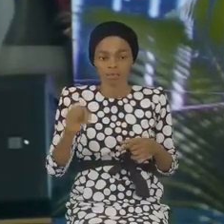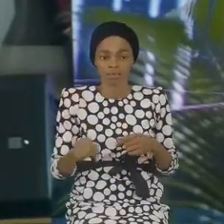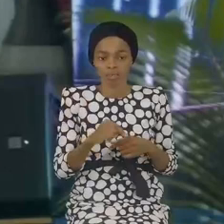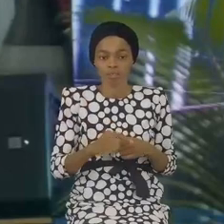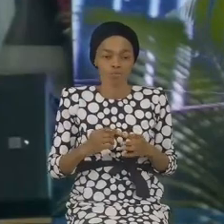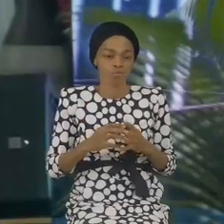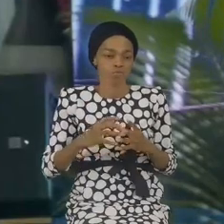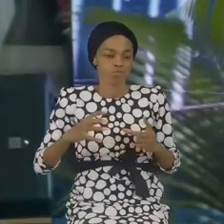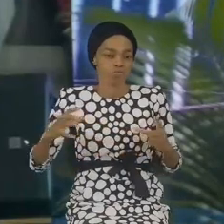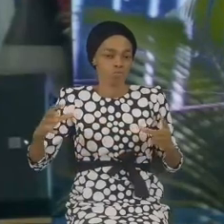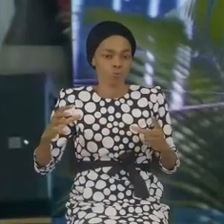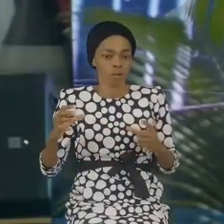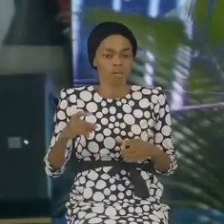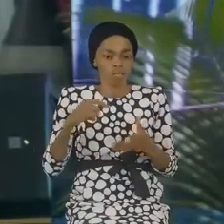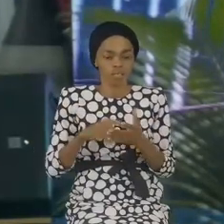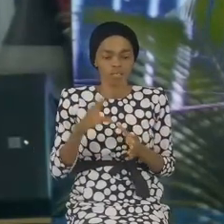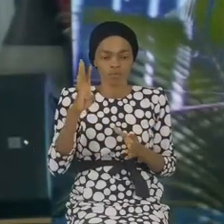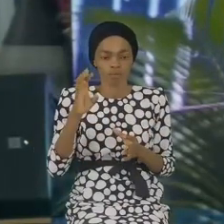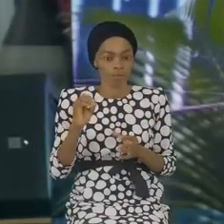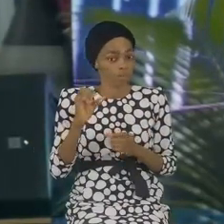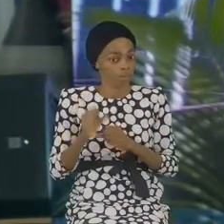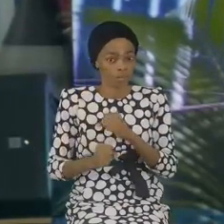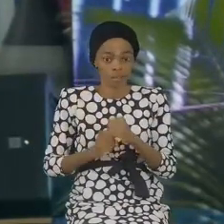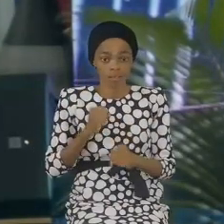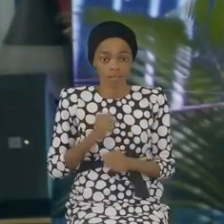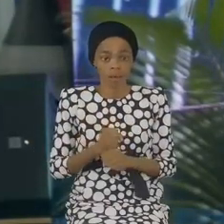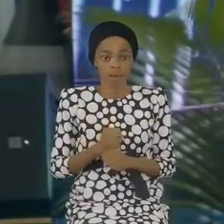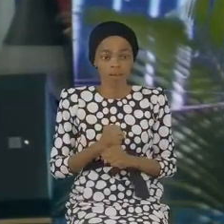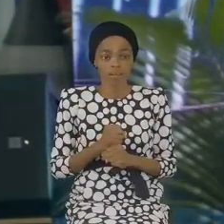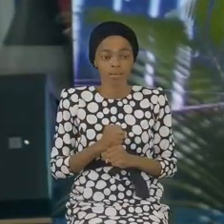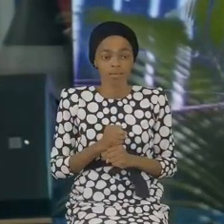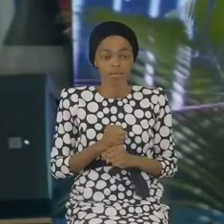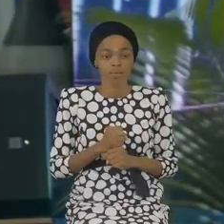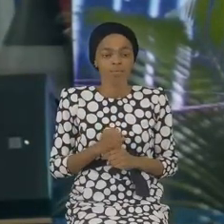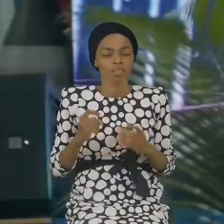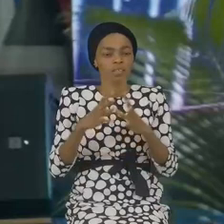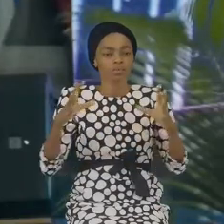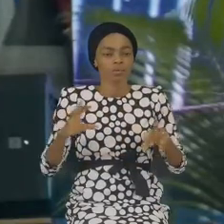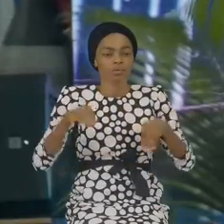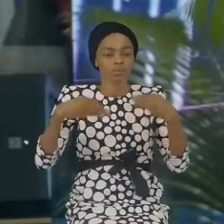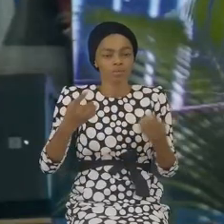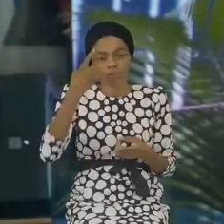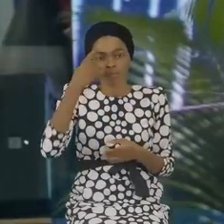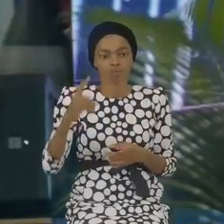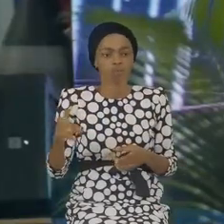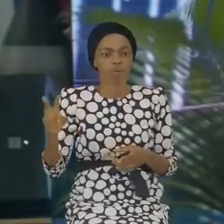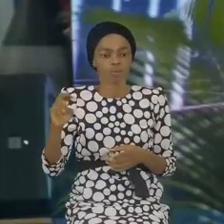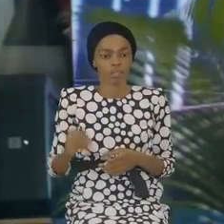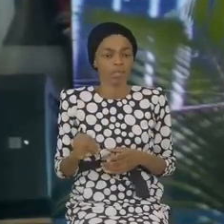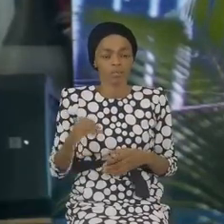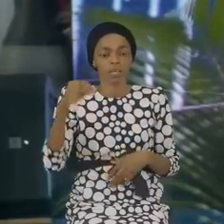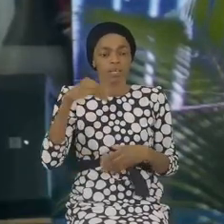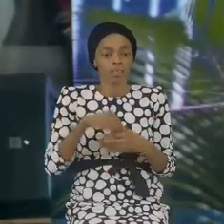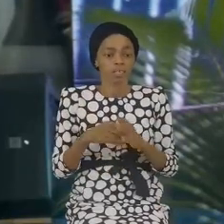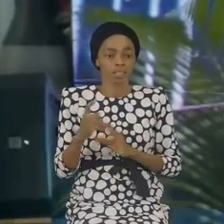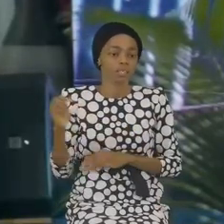sur toi et ton pied ne s'est point enflé pendant ces 40 années. La provision adéquate, abondante pour eux dans leur traversée du